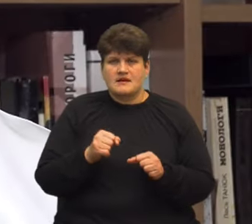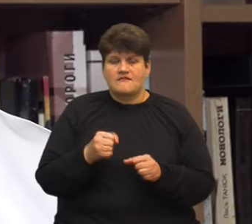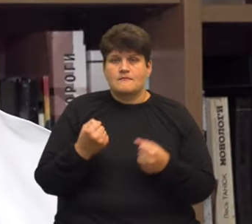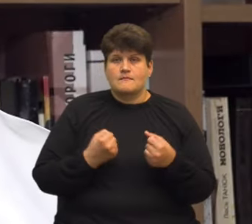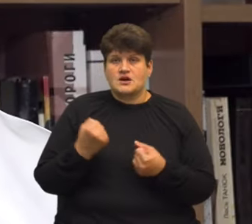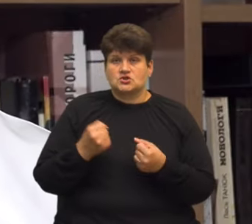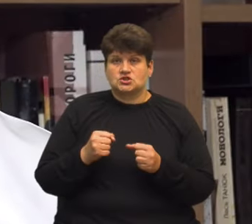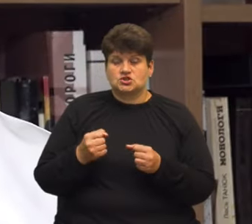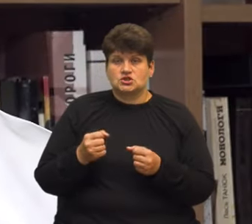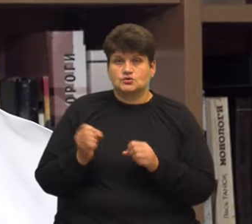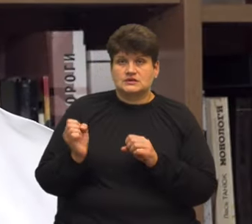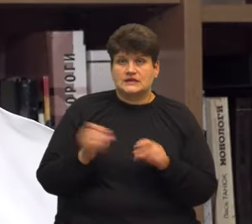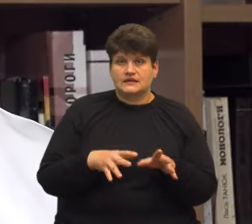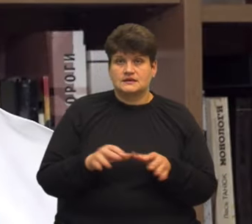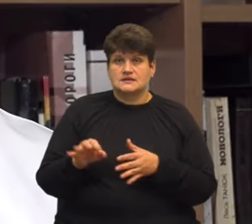привезли зразу на Лук'янівку,